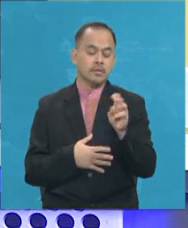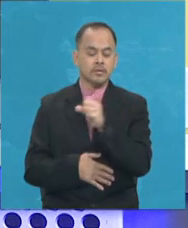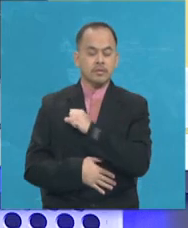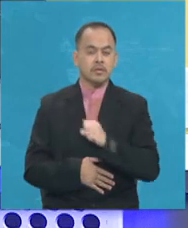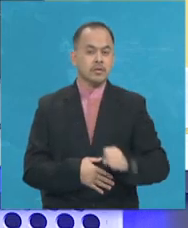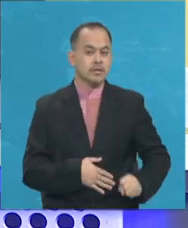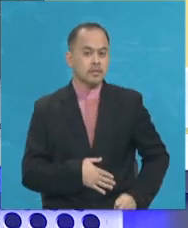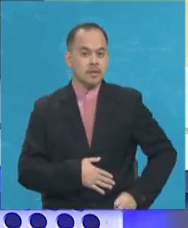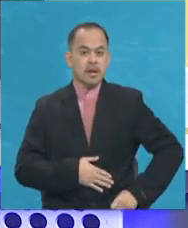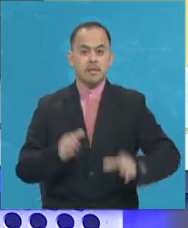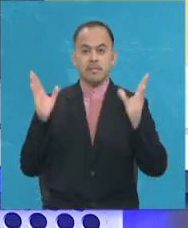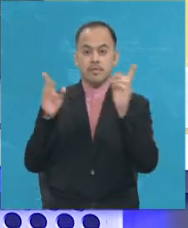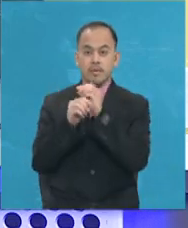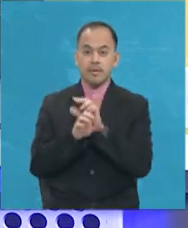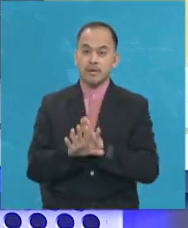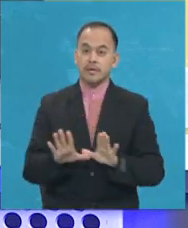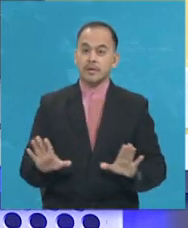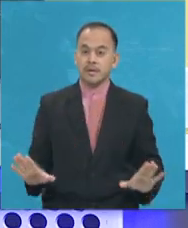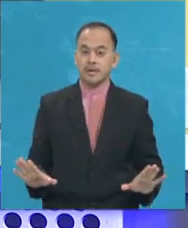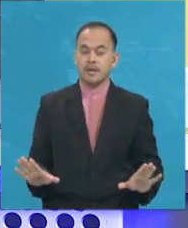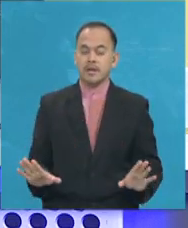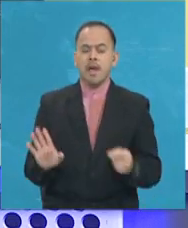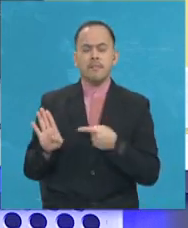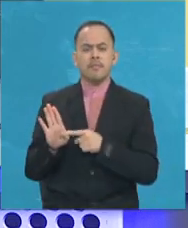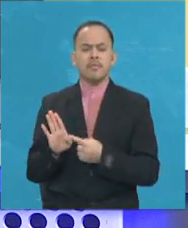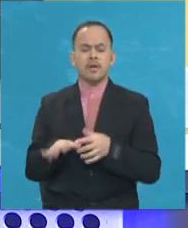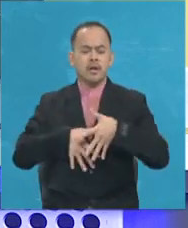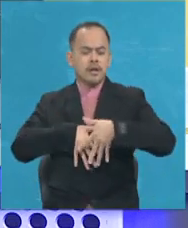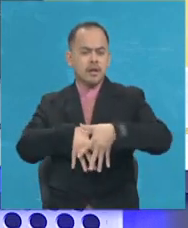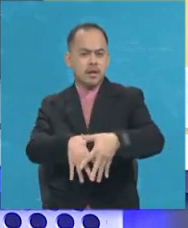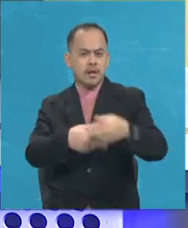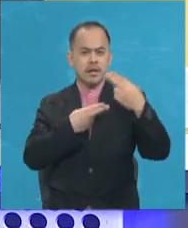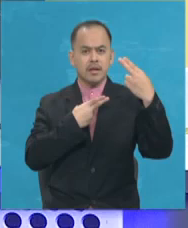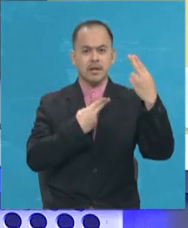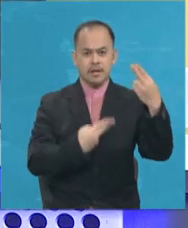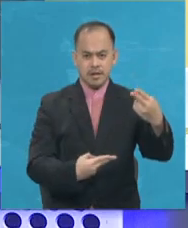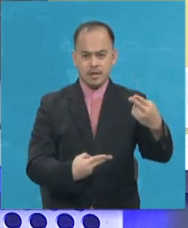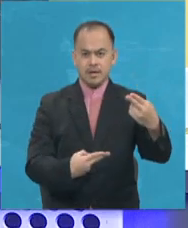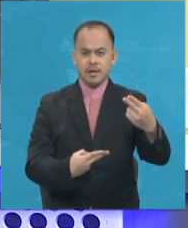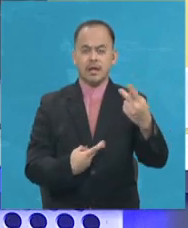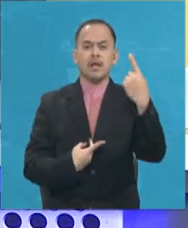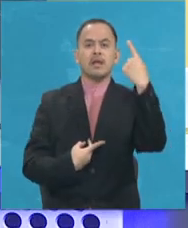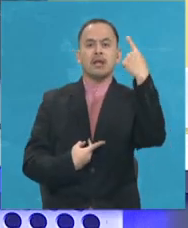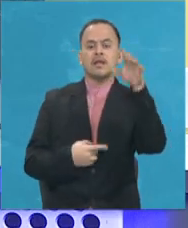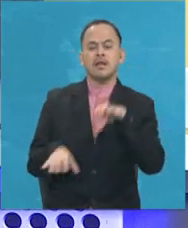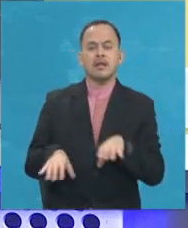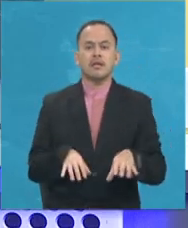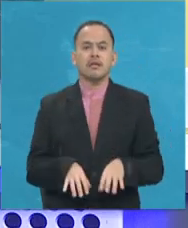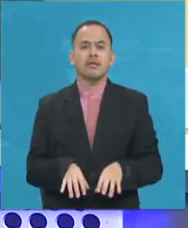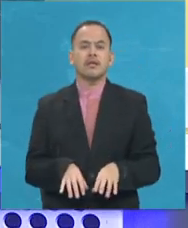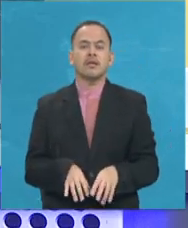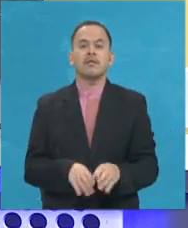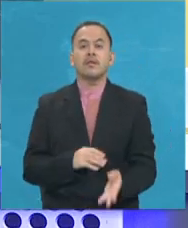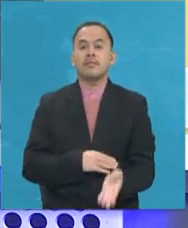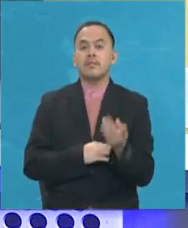dan yang di-pertuan negara Brunei Darussalam bermula dengan istiadat barisan kehormatan yang berlangsung di Taman Haji